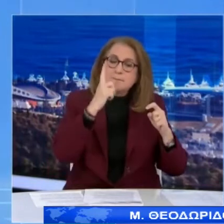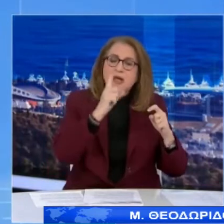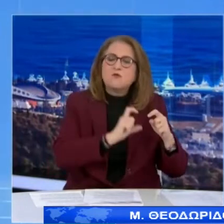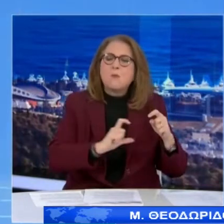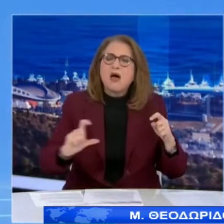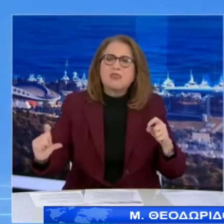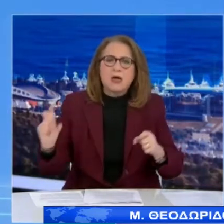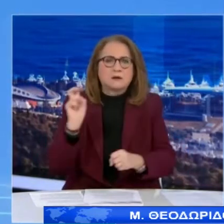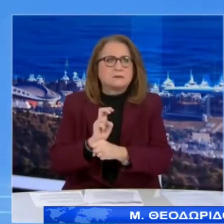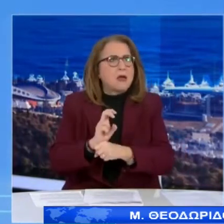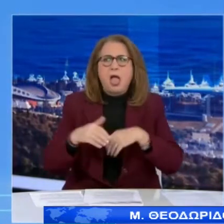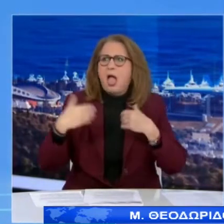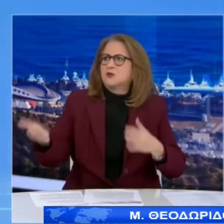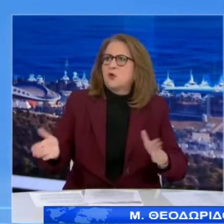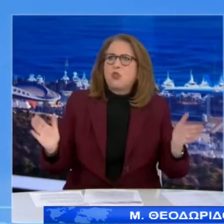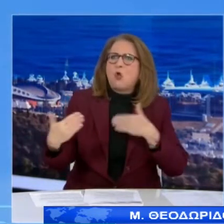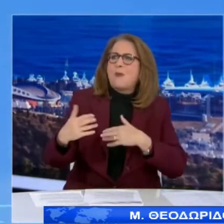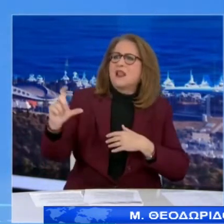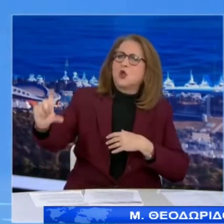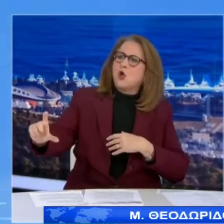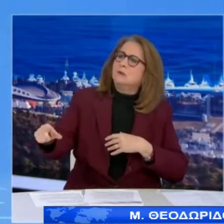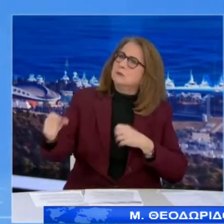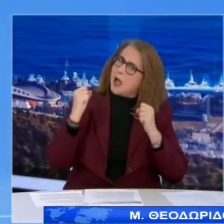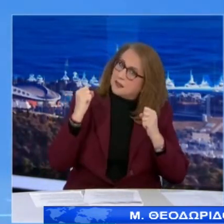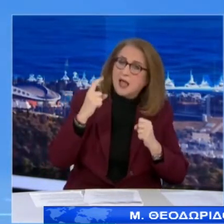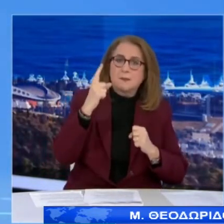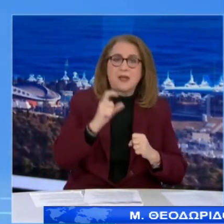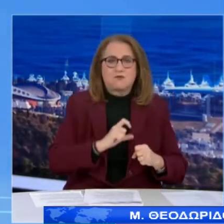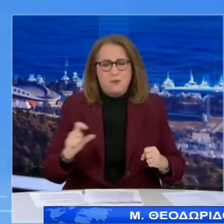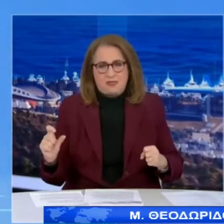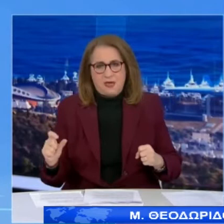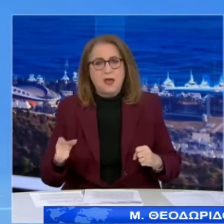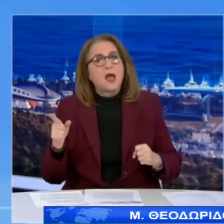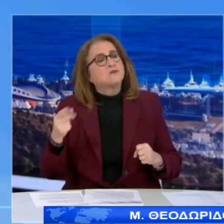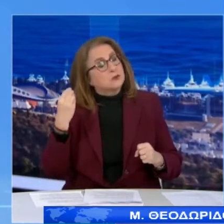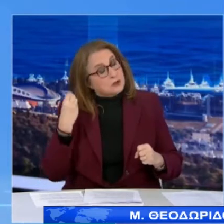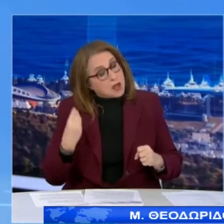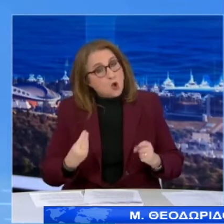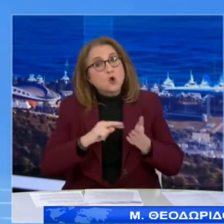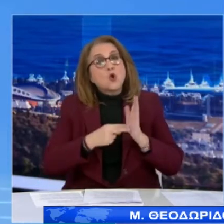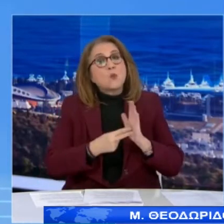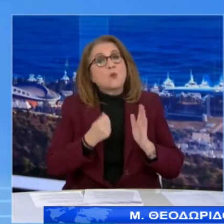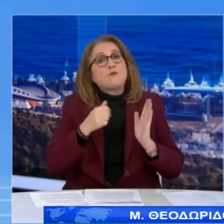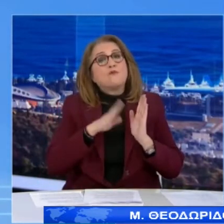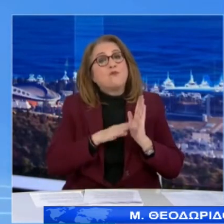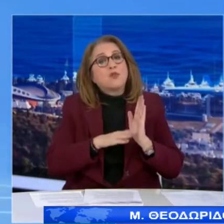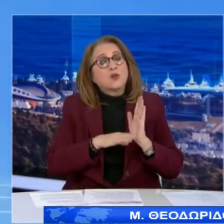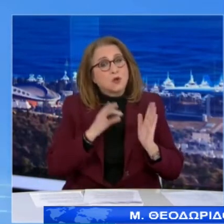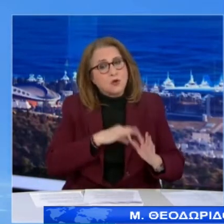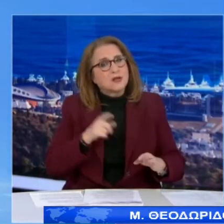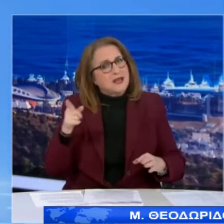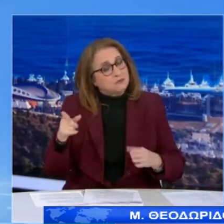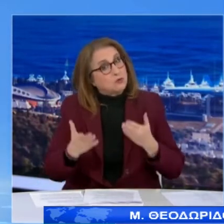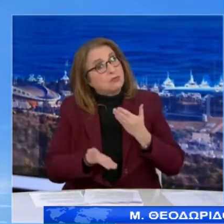στη μεταφορά και θεωρείται ότι θα συμβάλλει καθοριστικά στους εμβολιασμούς στις μη προνομιούχες χώρες.